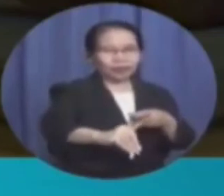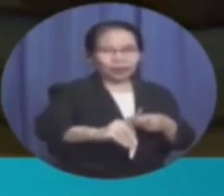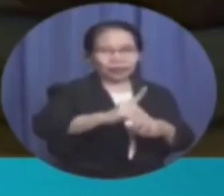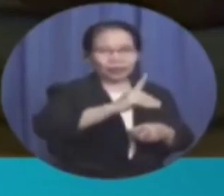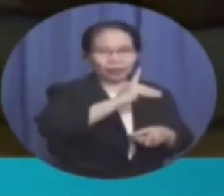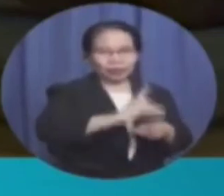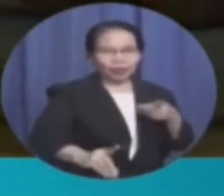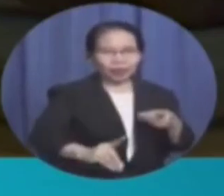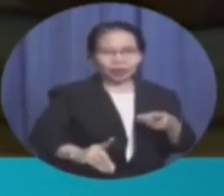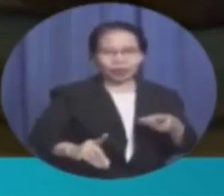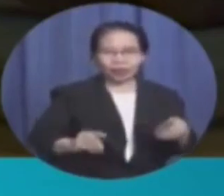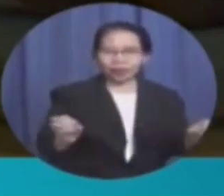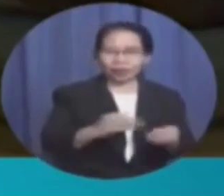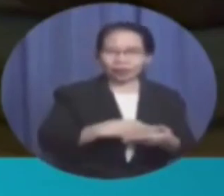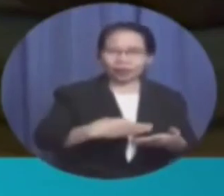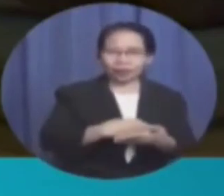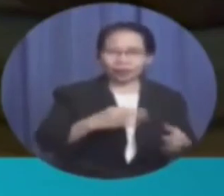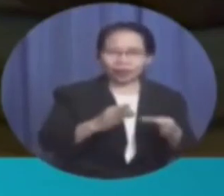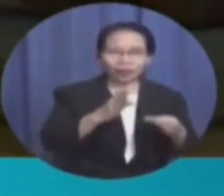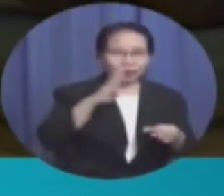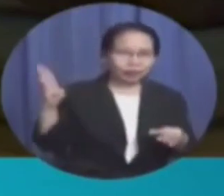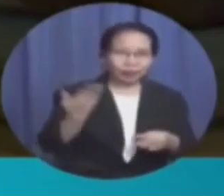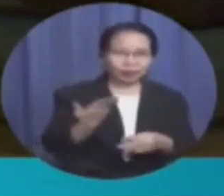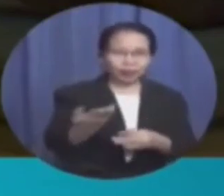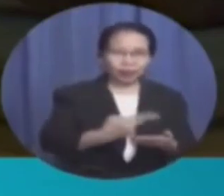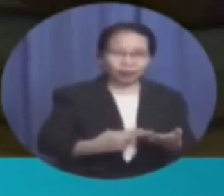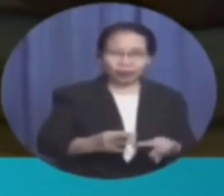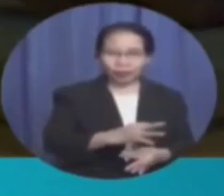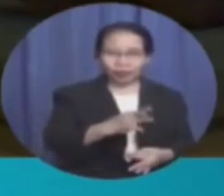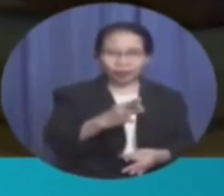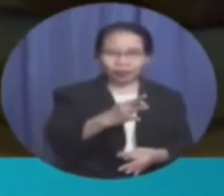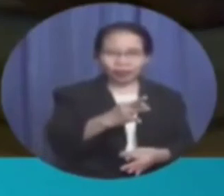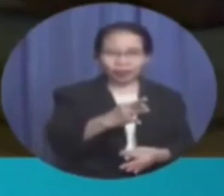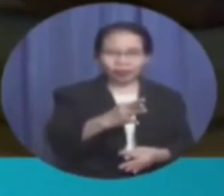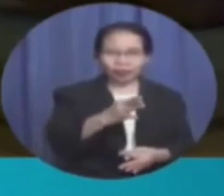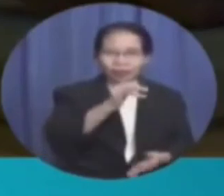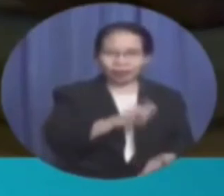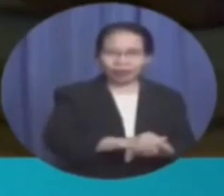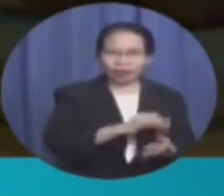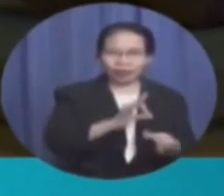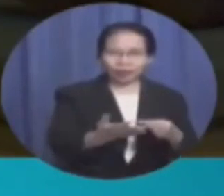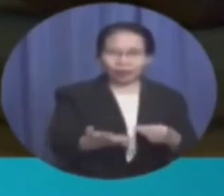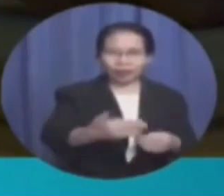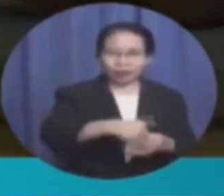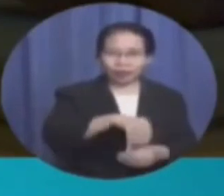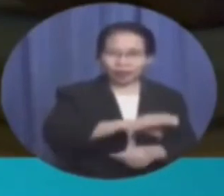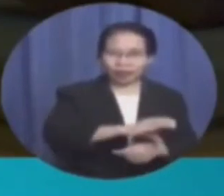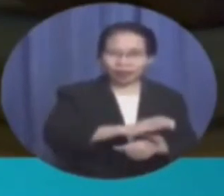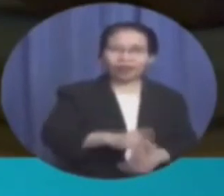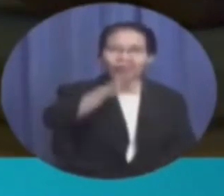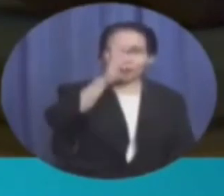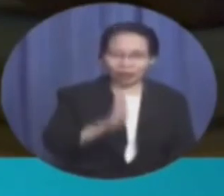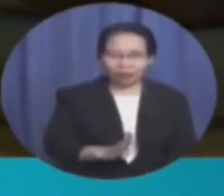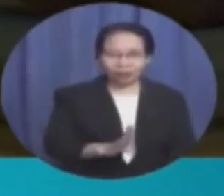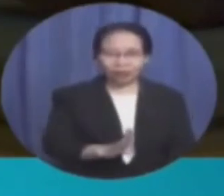walang hanggan na yun, wala nang kapatawaran pag namumusong ka sa Espiritu Santo. Yan ay kung nasa iglesia ka na ng